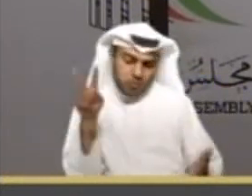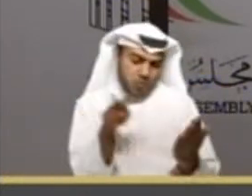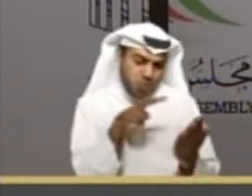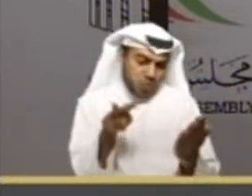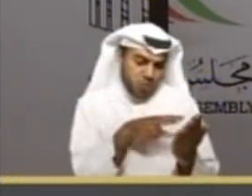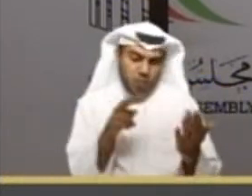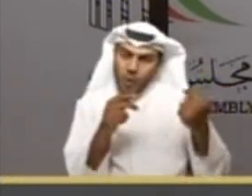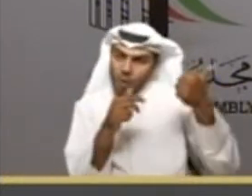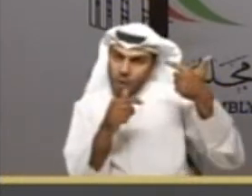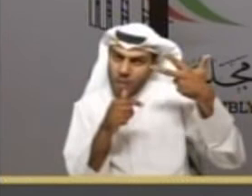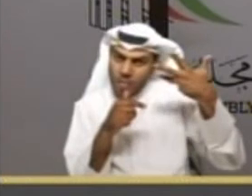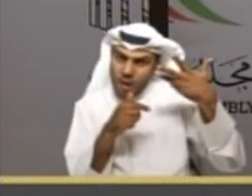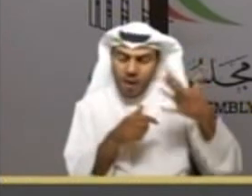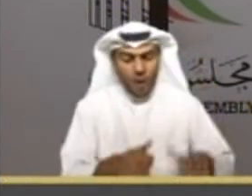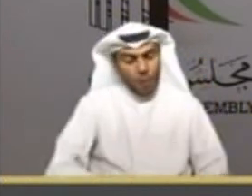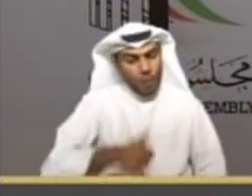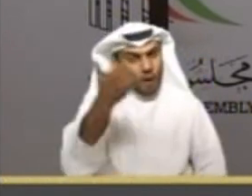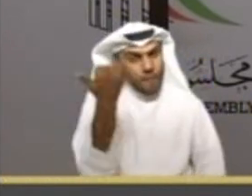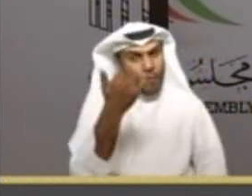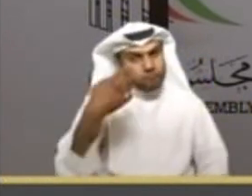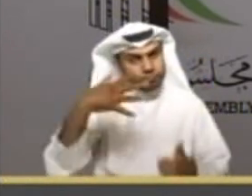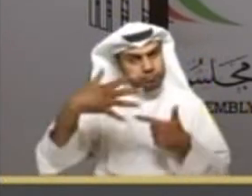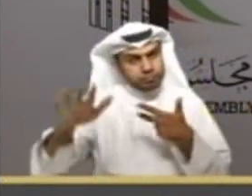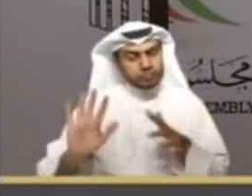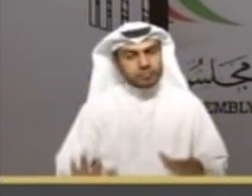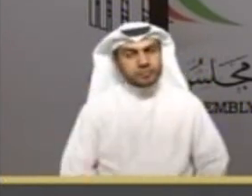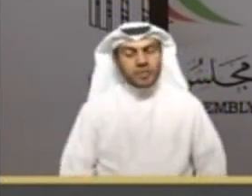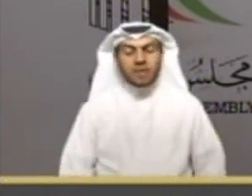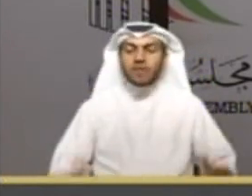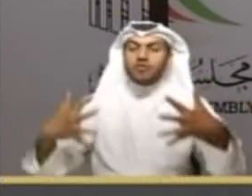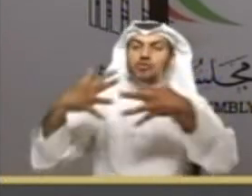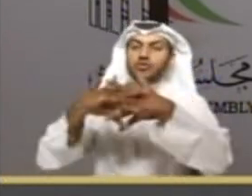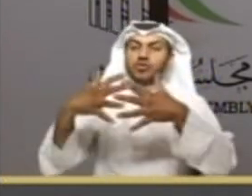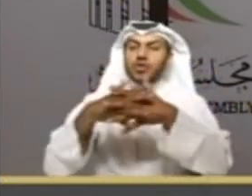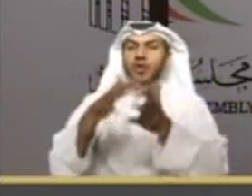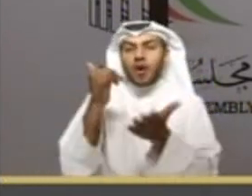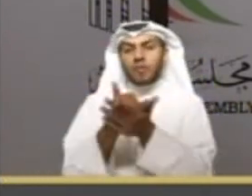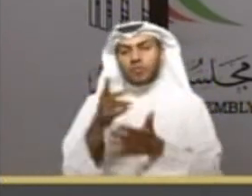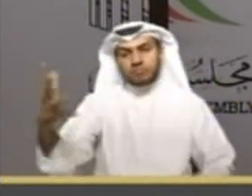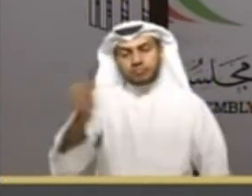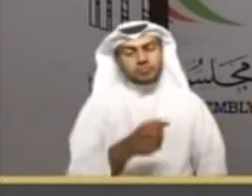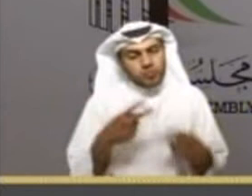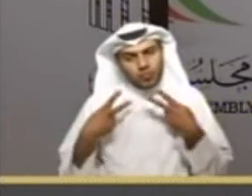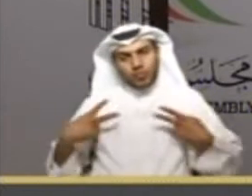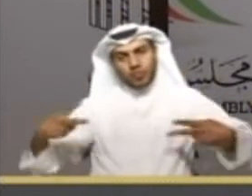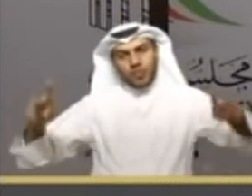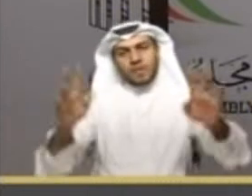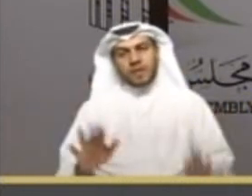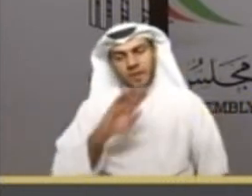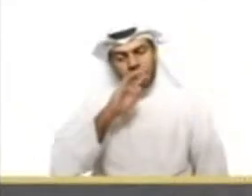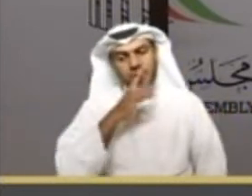الرئيسية متفق عليها من ناحية خصخصة والاستثمار الرياضي، هذا تم الاتفاق عليه ولله